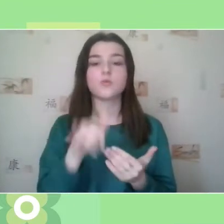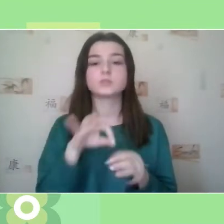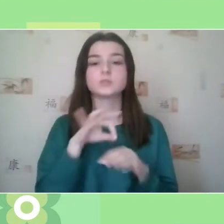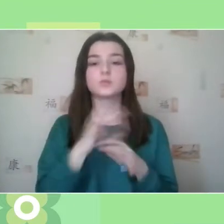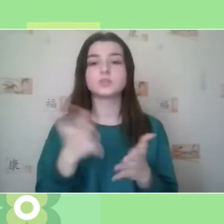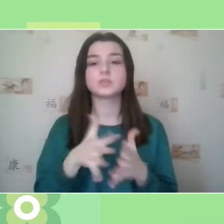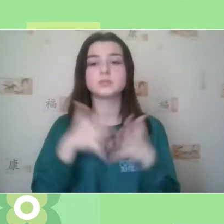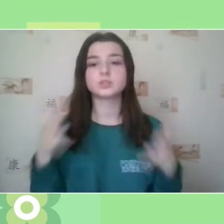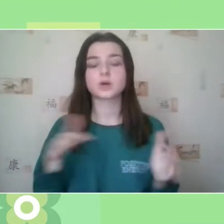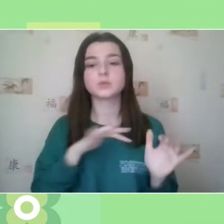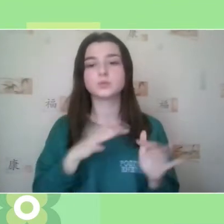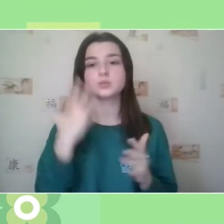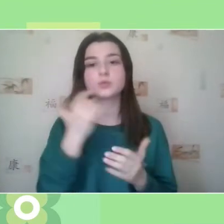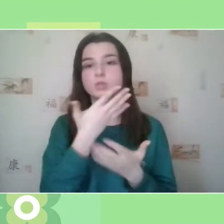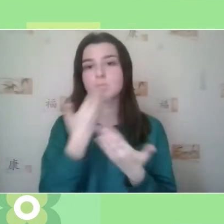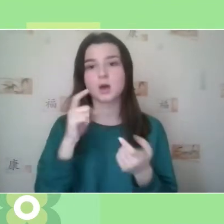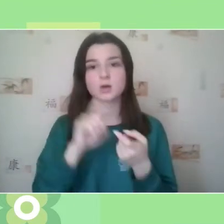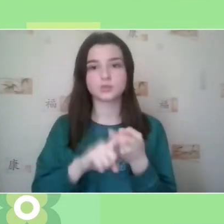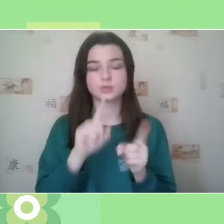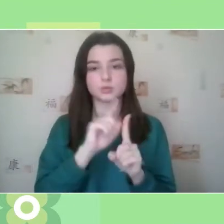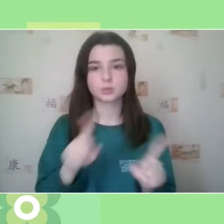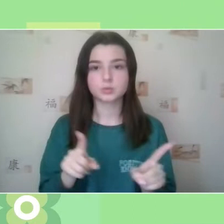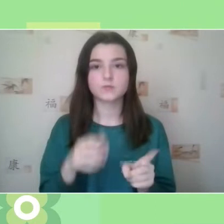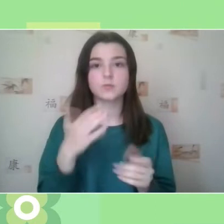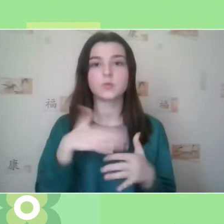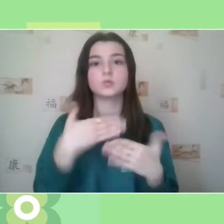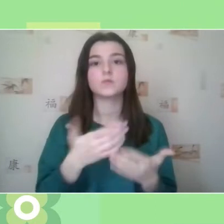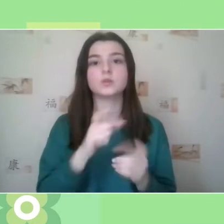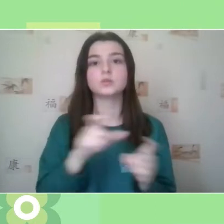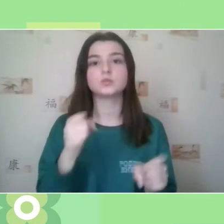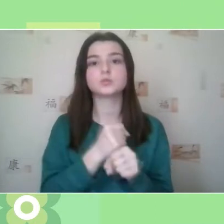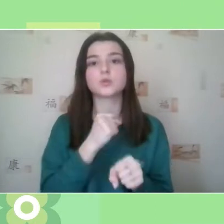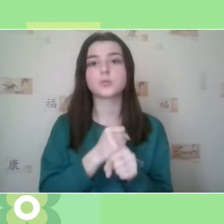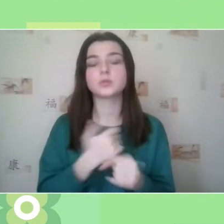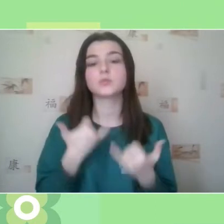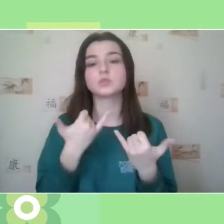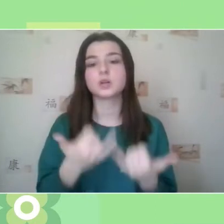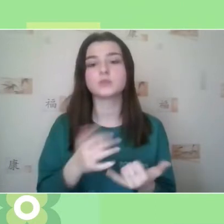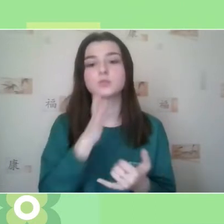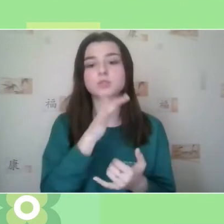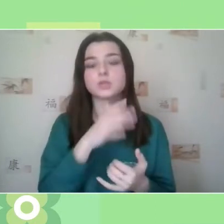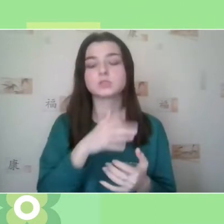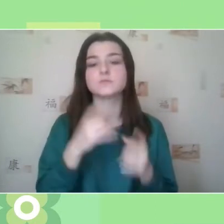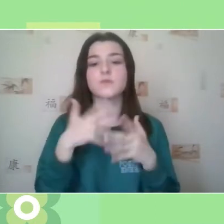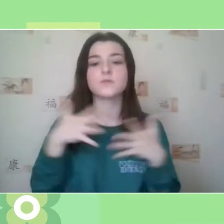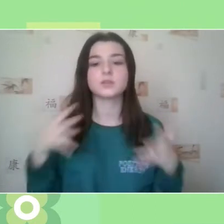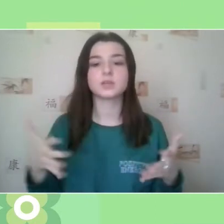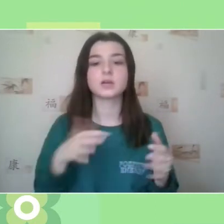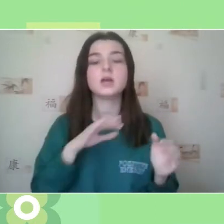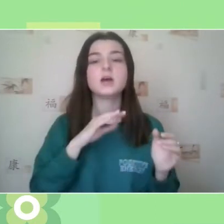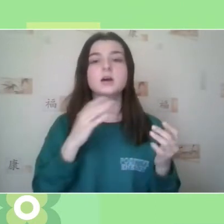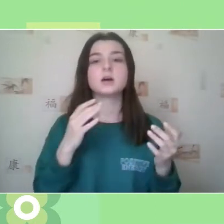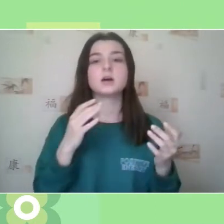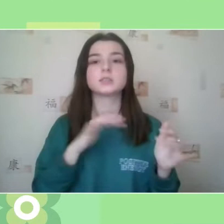особливо коли немає карантину серйозного, це пропонувати людям зробити пожертву під час великих заходів. Я не знаю, чи